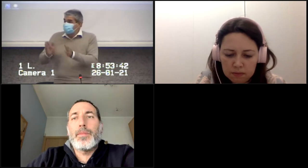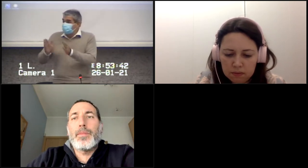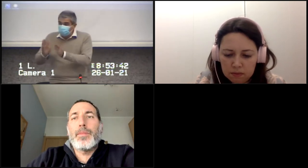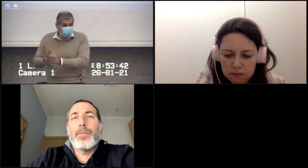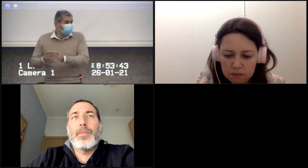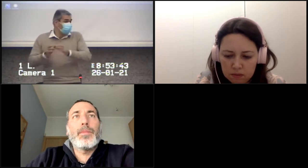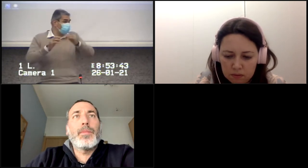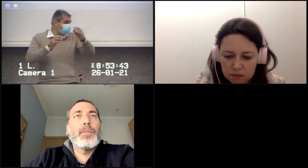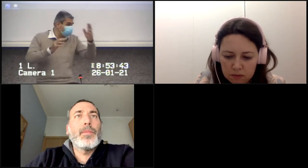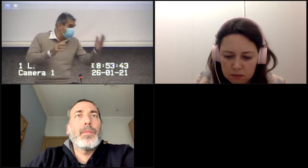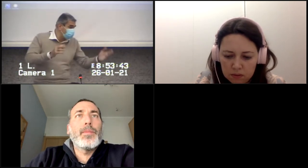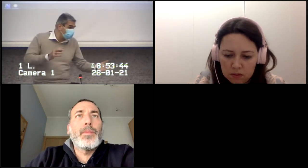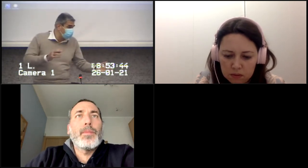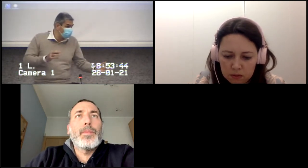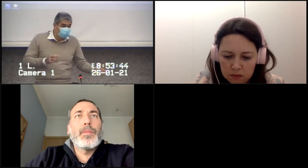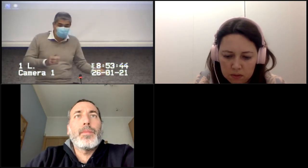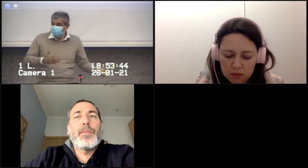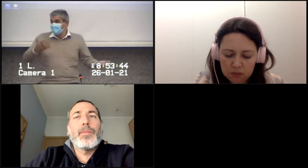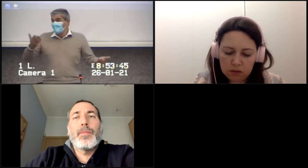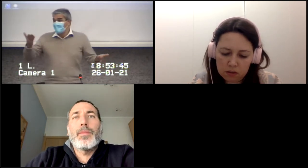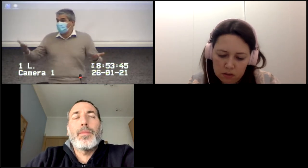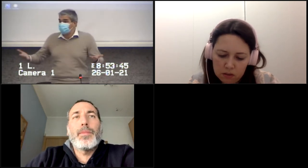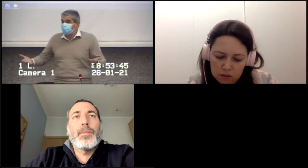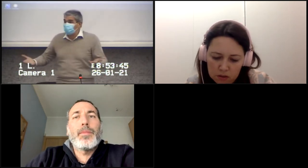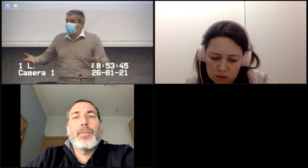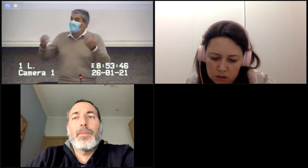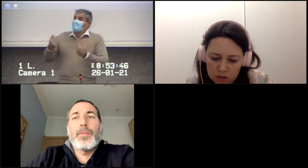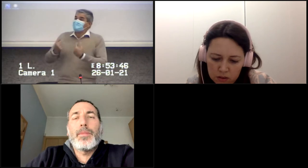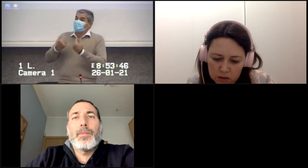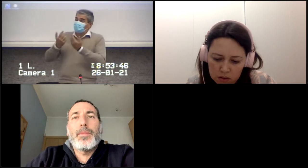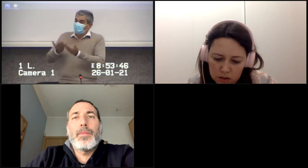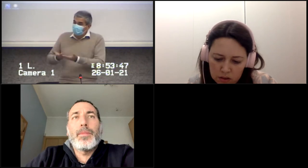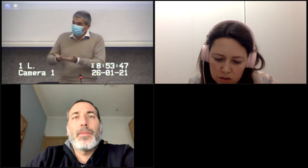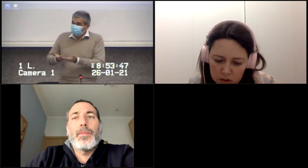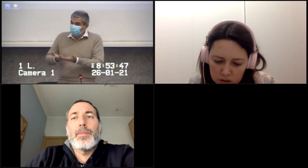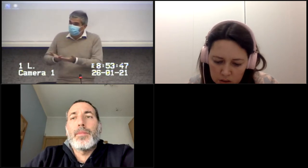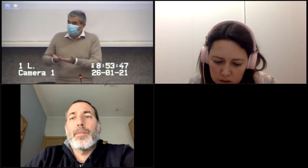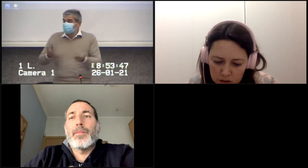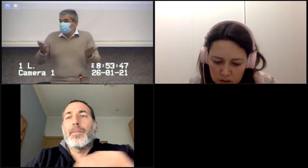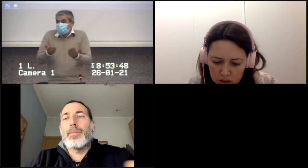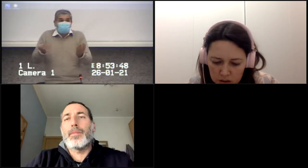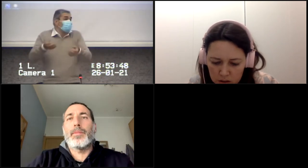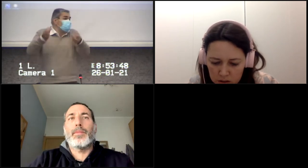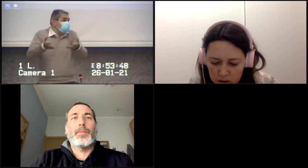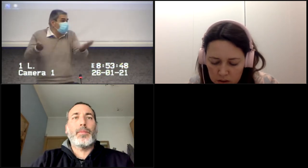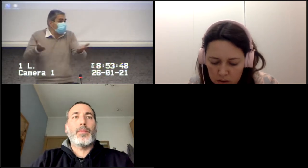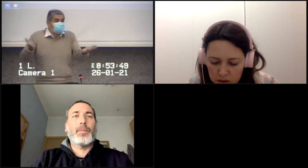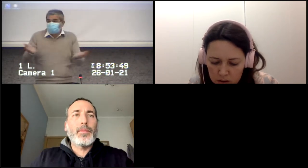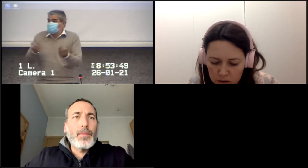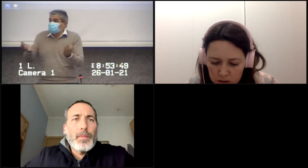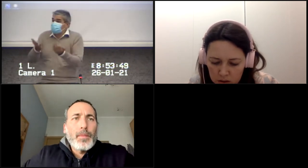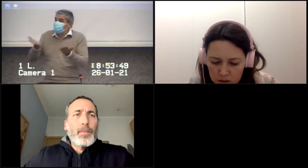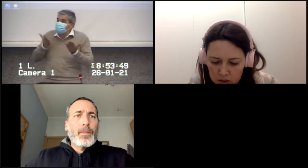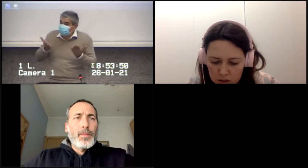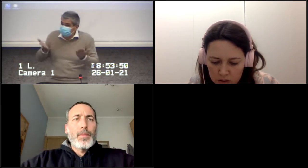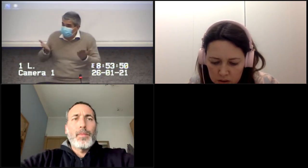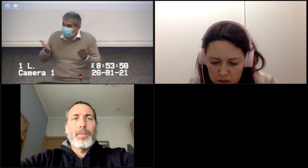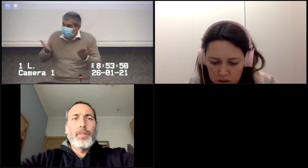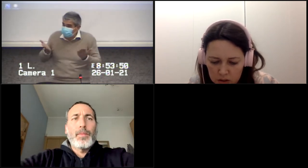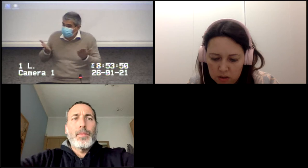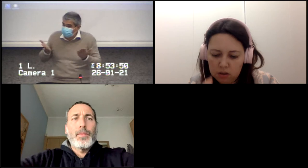perché semplifica sia a chi investe che a chi deve dare gli aumenti volumetrici, perché lo dice la legge, non c'è da